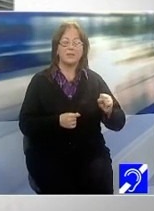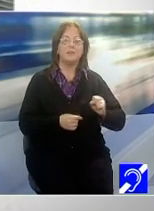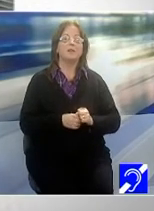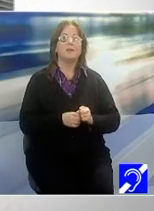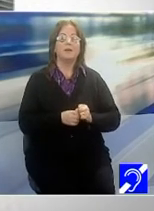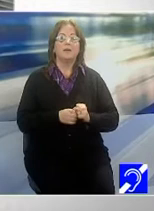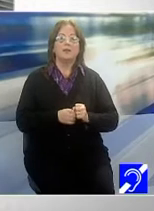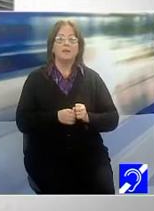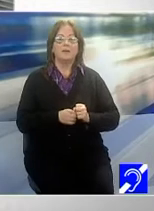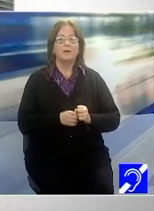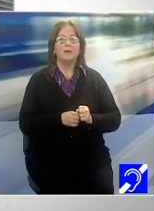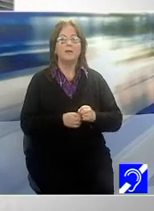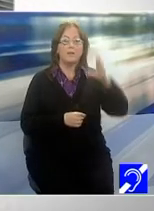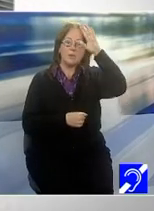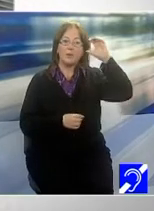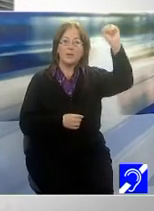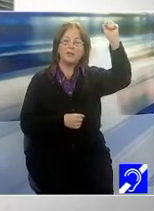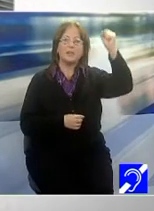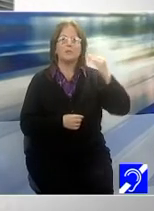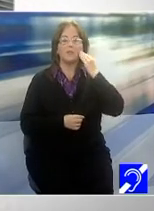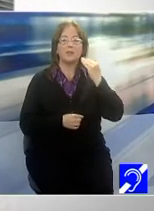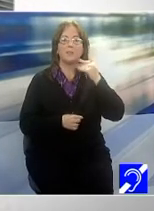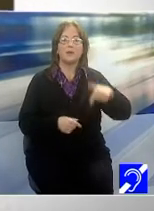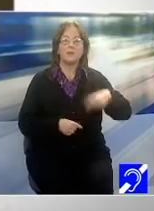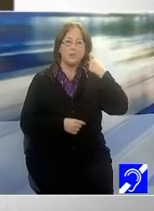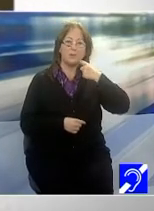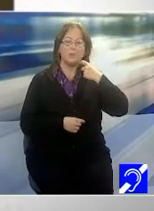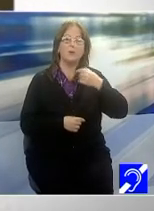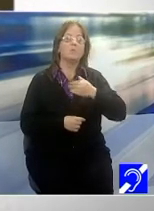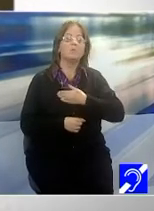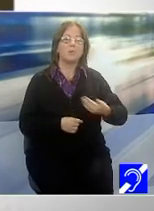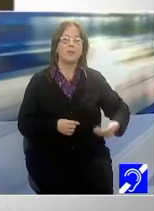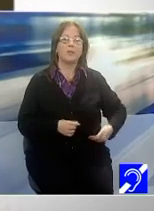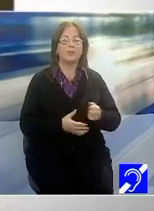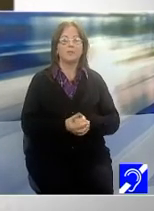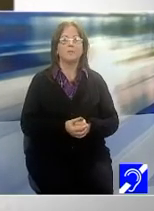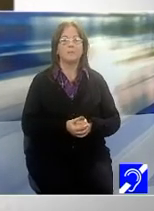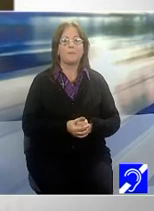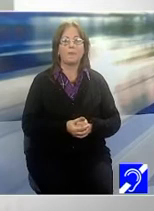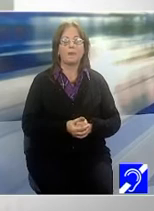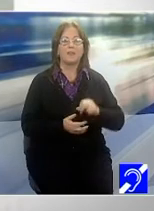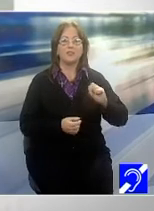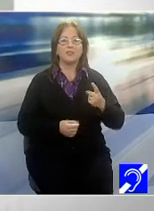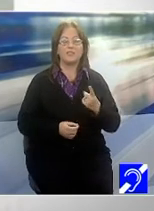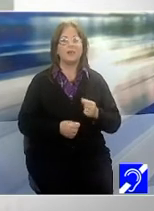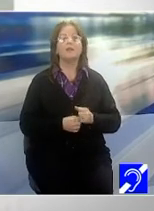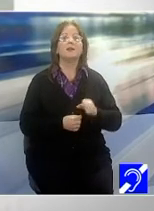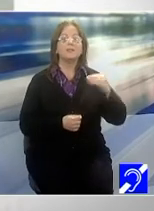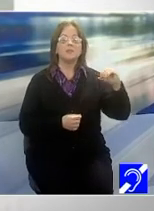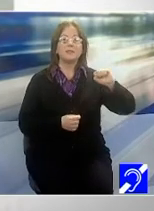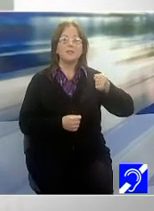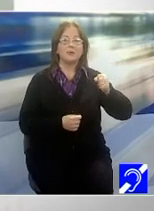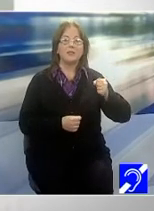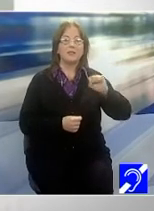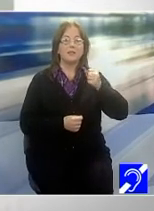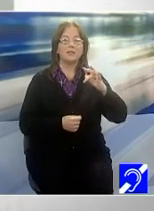Ambasada Statelor Unite ale Americii la București. Bună ziua! Bună ziua! Și Sorina Stanca, managerul